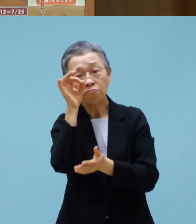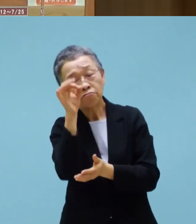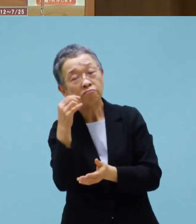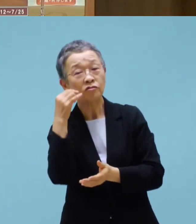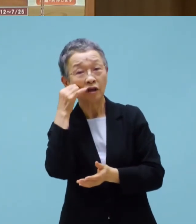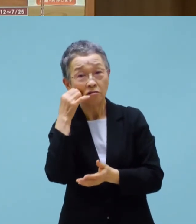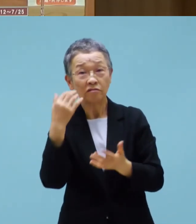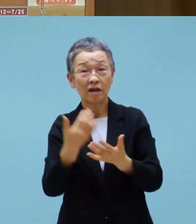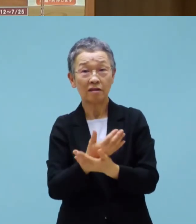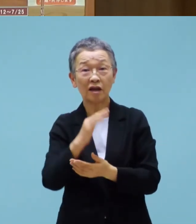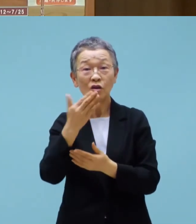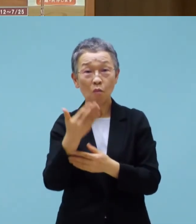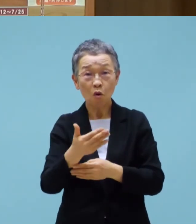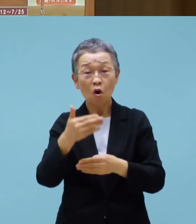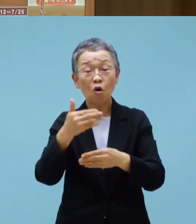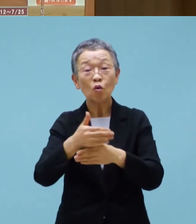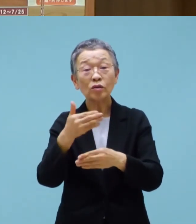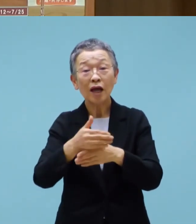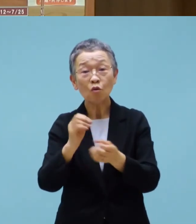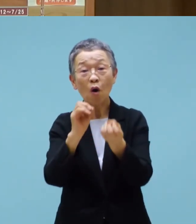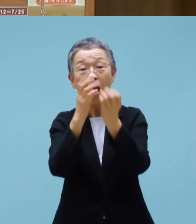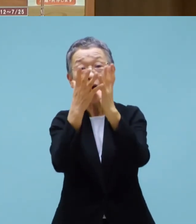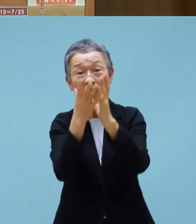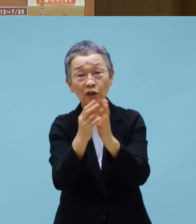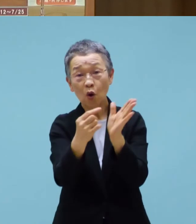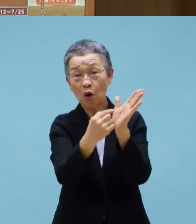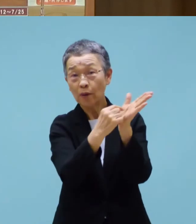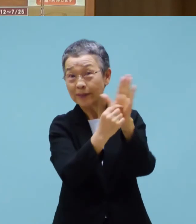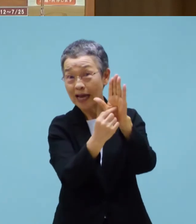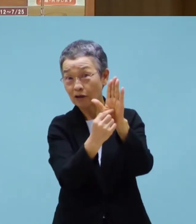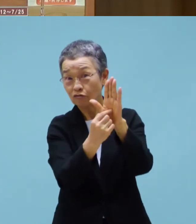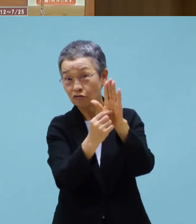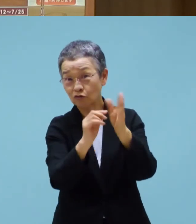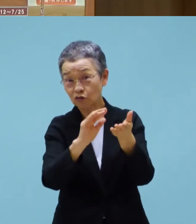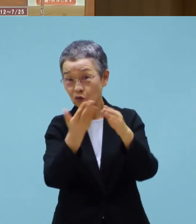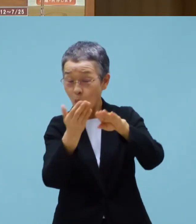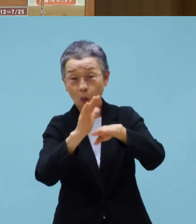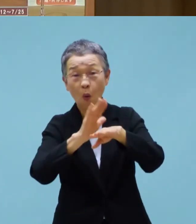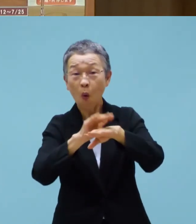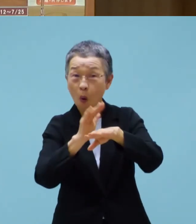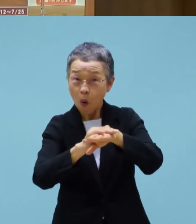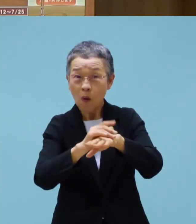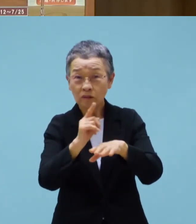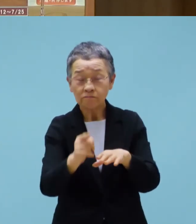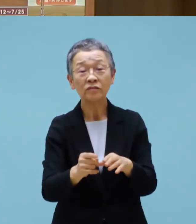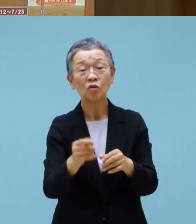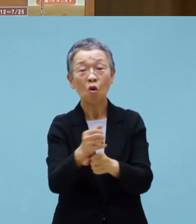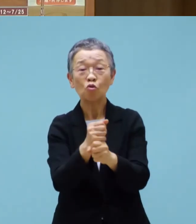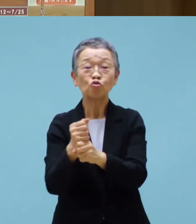て道産牡蠣の PR をどう今後展開していくのか、またその工夫について